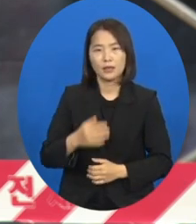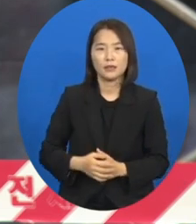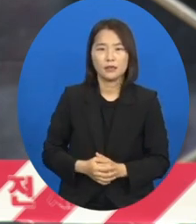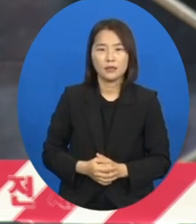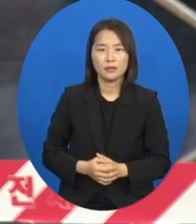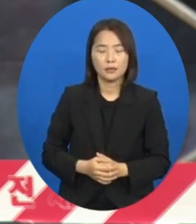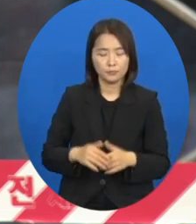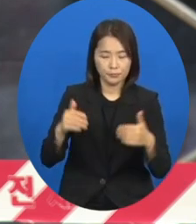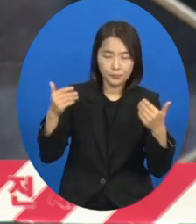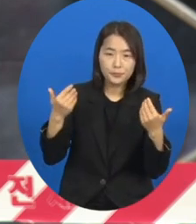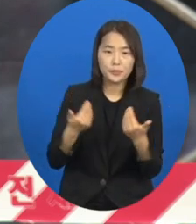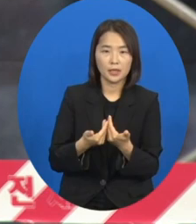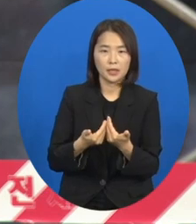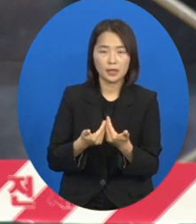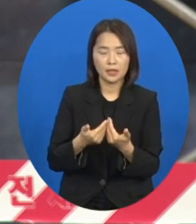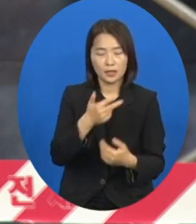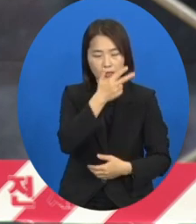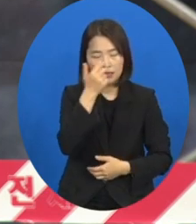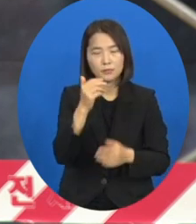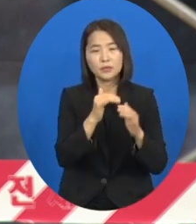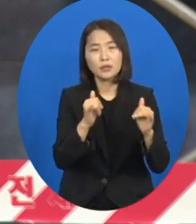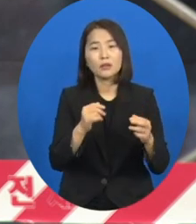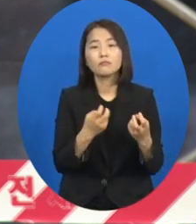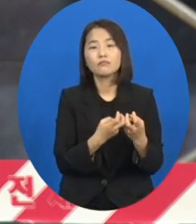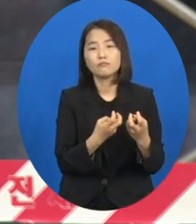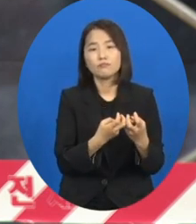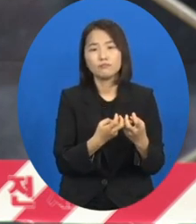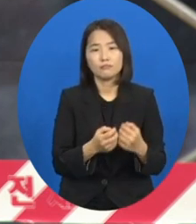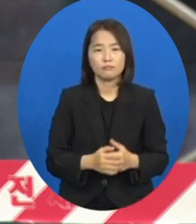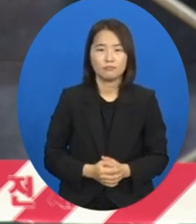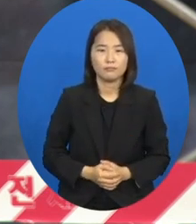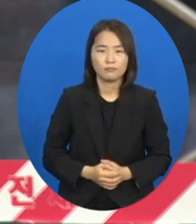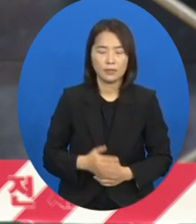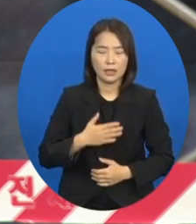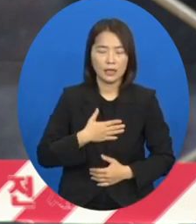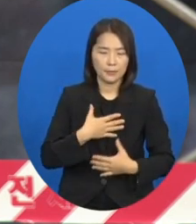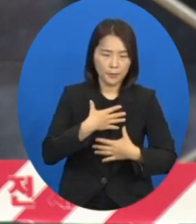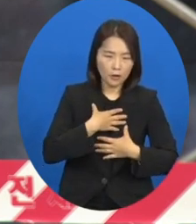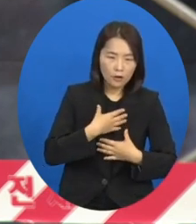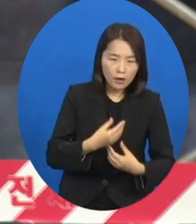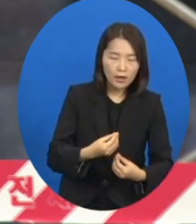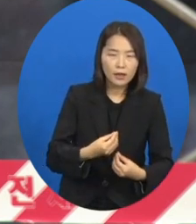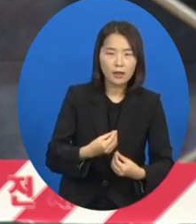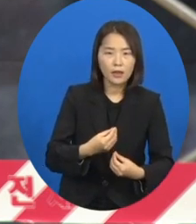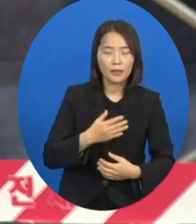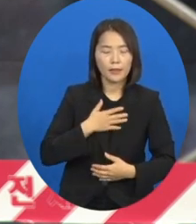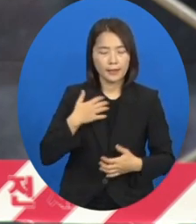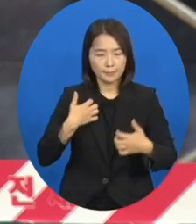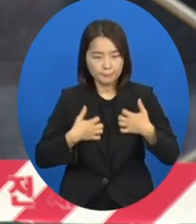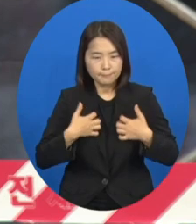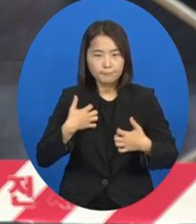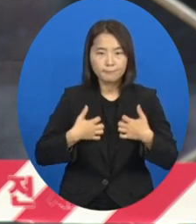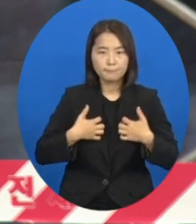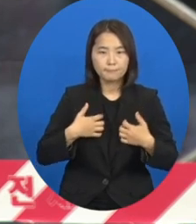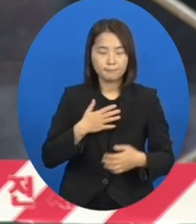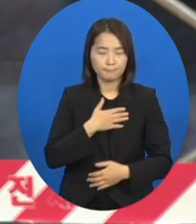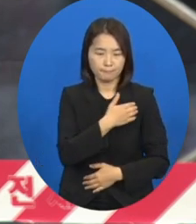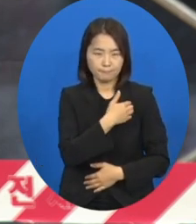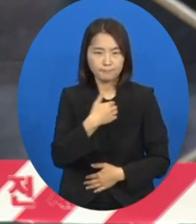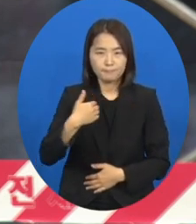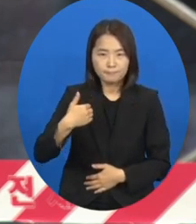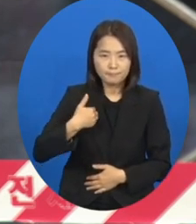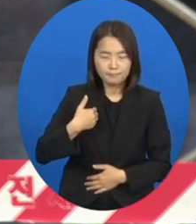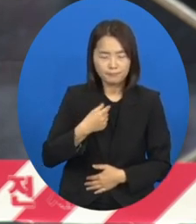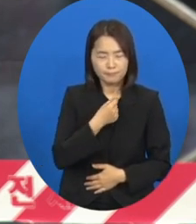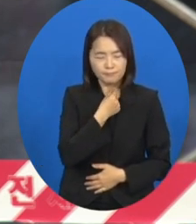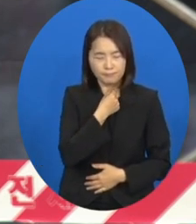그럼 반대로 잠들어 있는 사람은 어떻게 되는 것인가요? 내 평안, 내 기쁨, 내 만족을